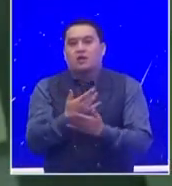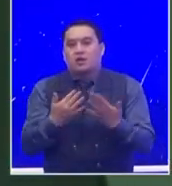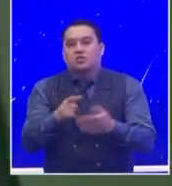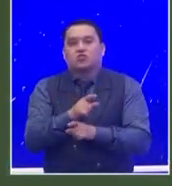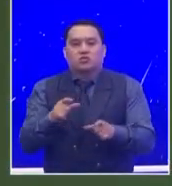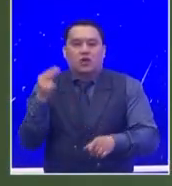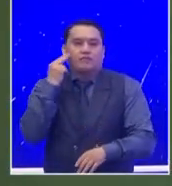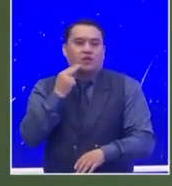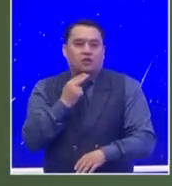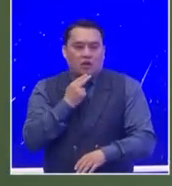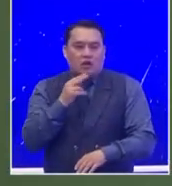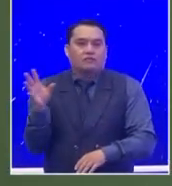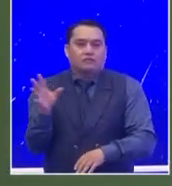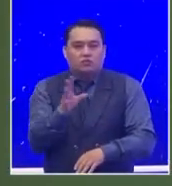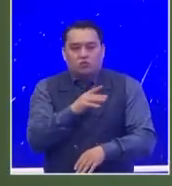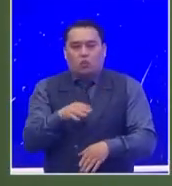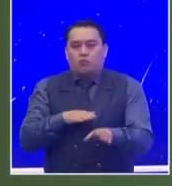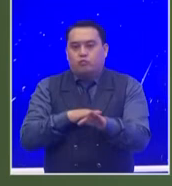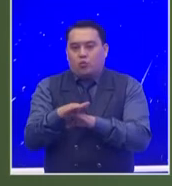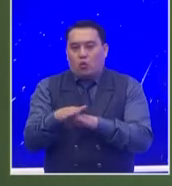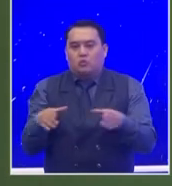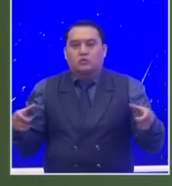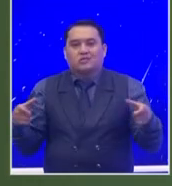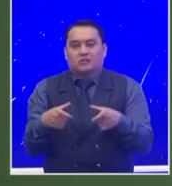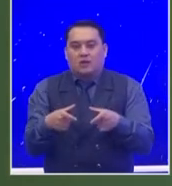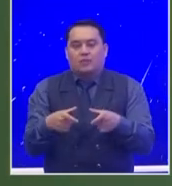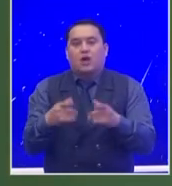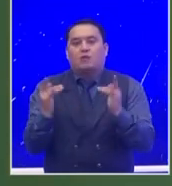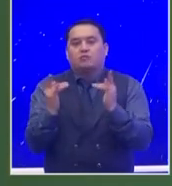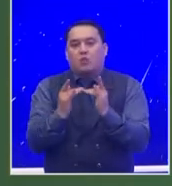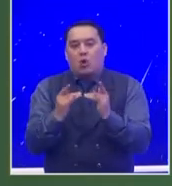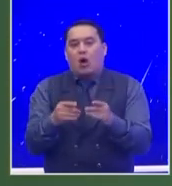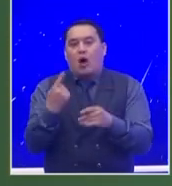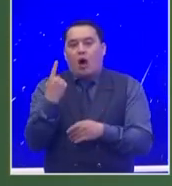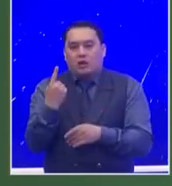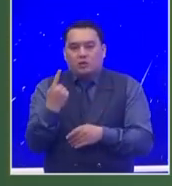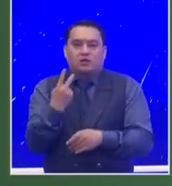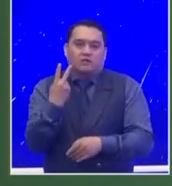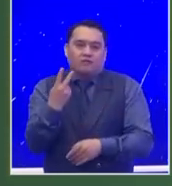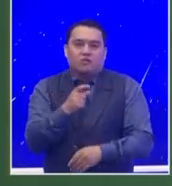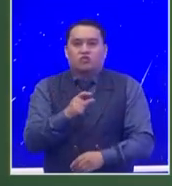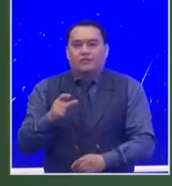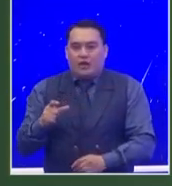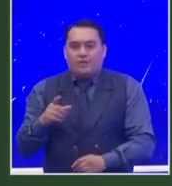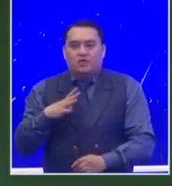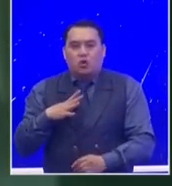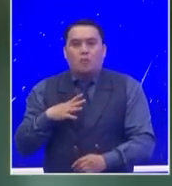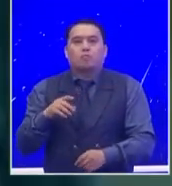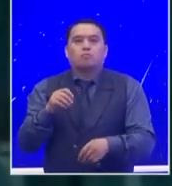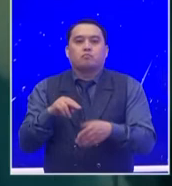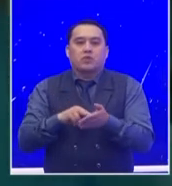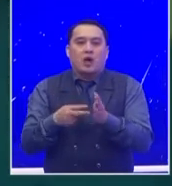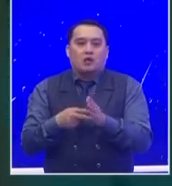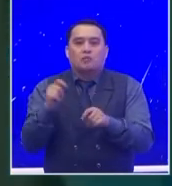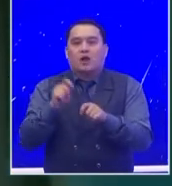несколько граждан Китая. Все они в полной изоляции. В палатах находится один, максимум два человека. Чтобы провести